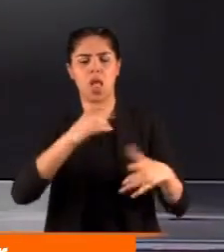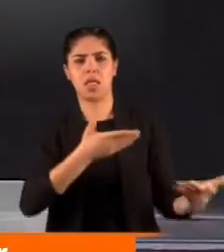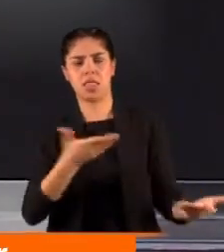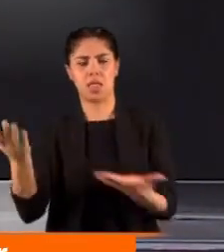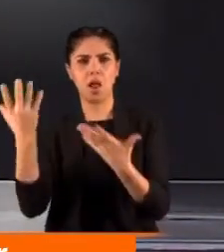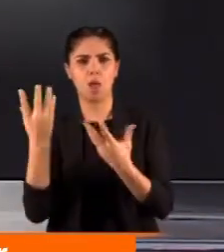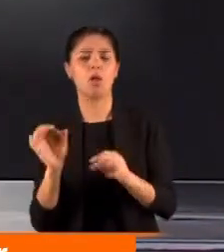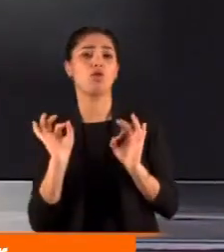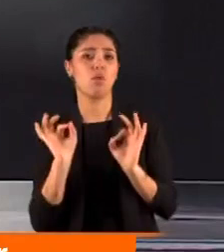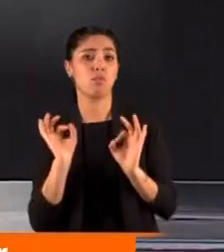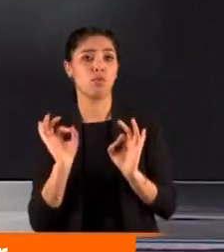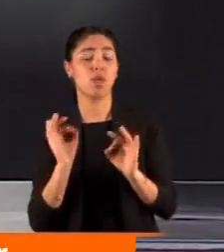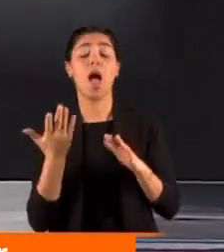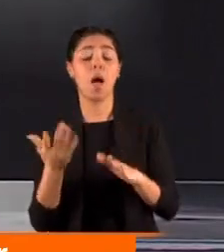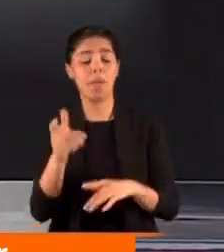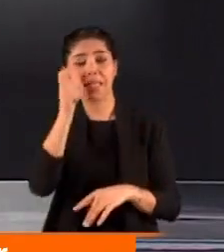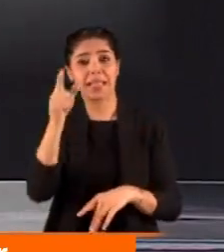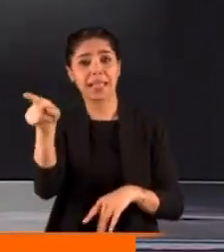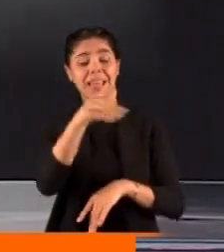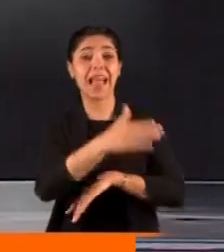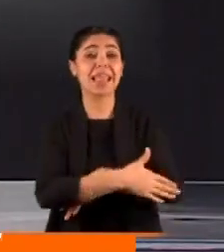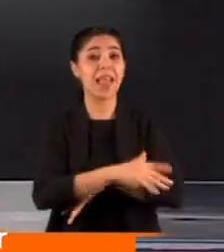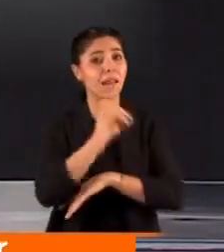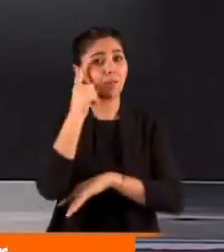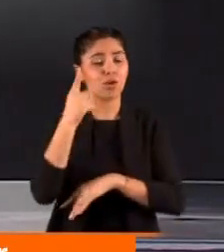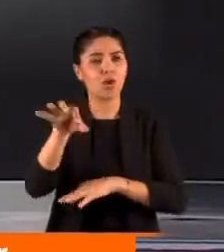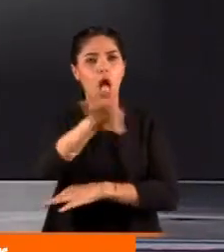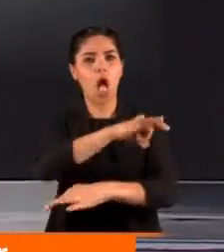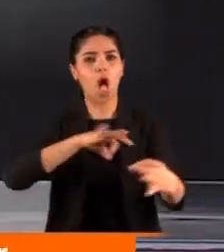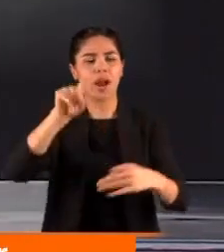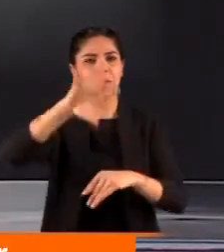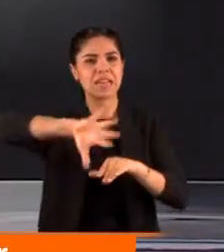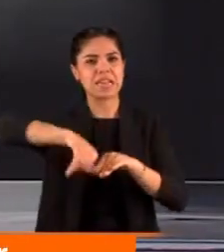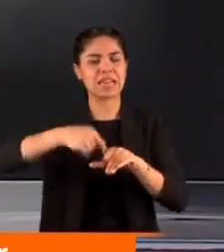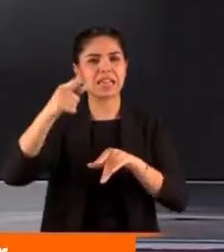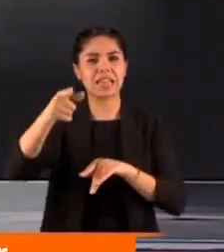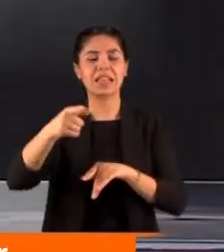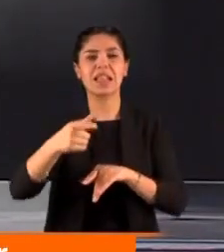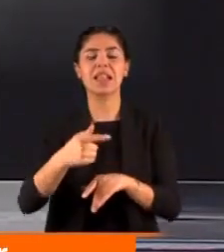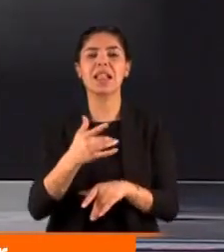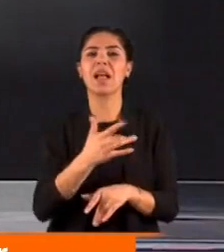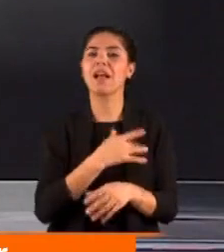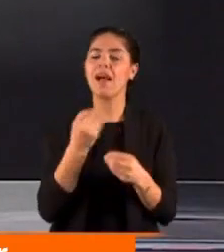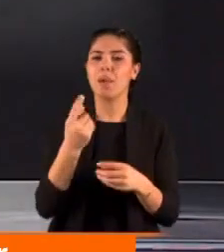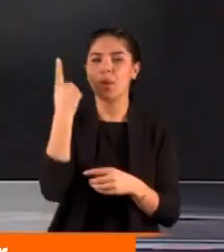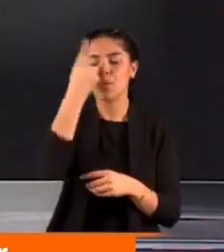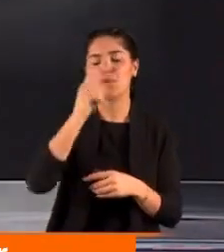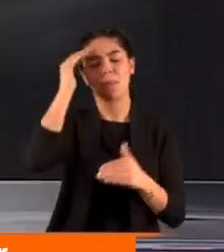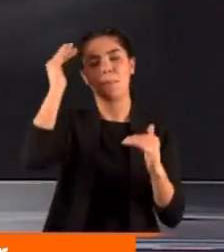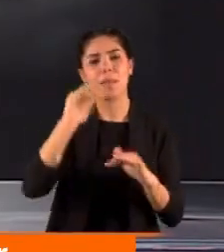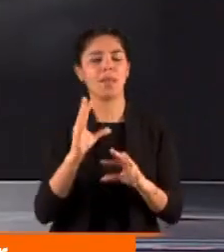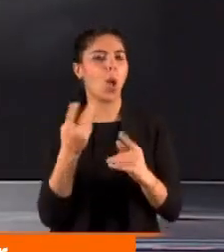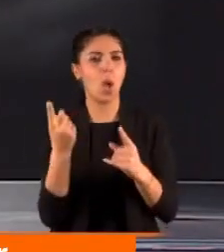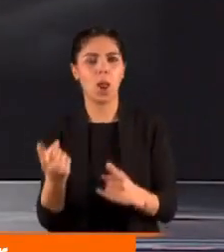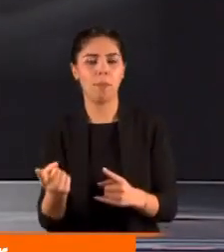yetiştirmek olacaktır muhtemelen. Ancak aman dikkat, yardım edeyim derken organize bir hırsızlığın, iyi niyetinizin kurbanı olma ihtimaliniz